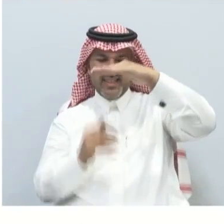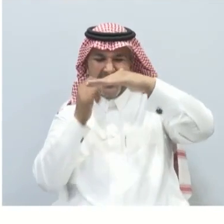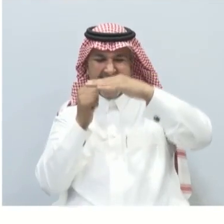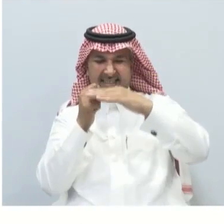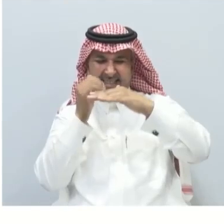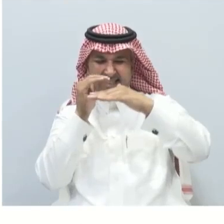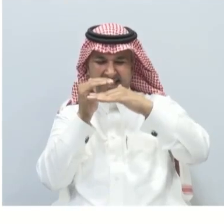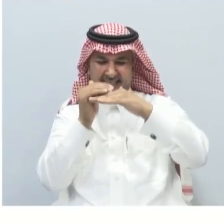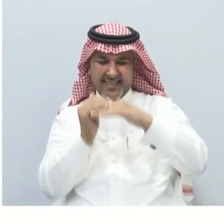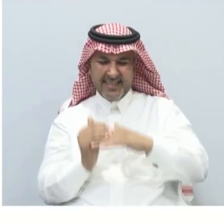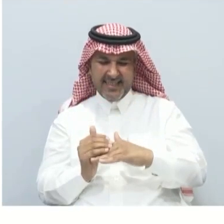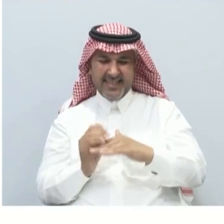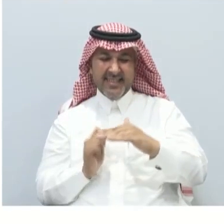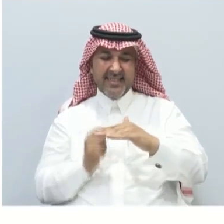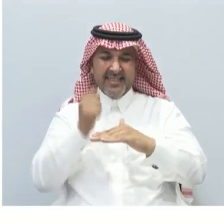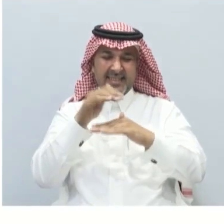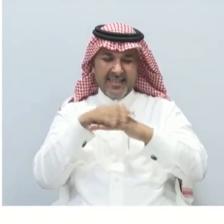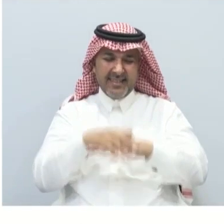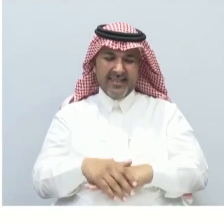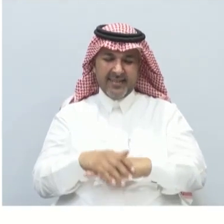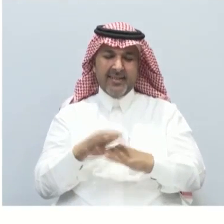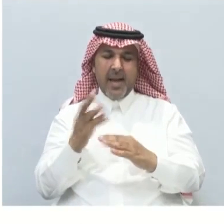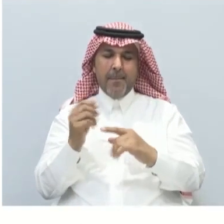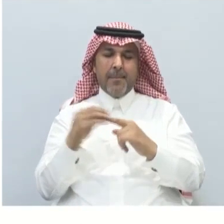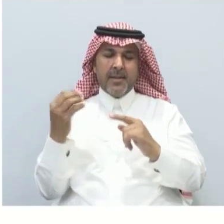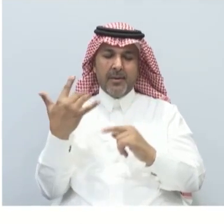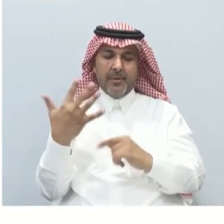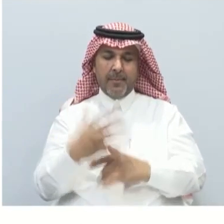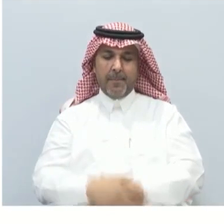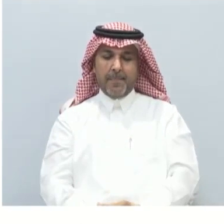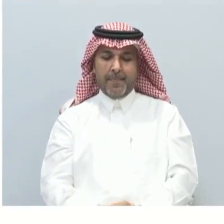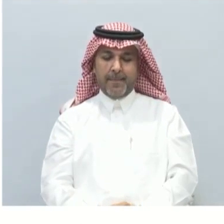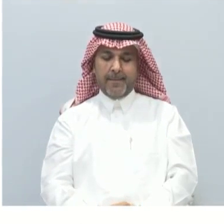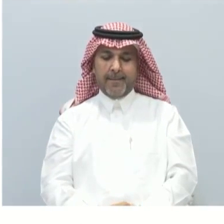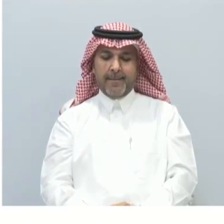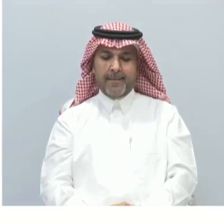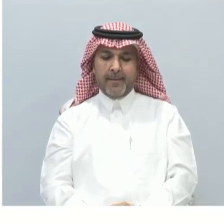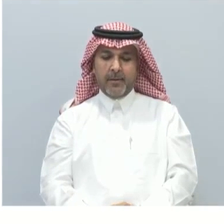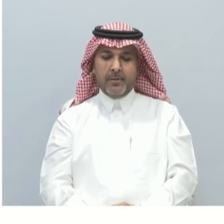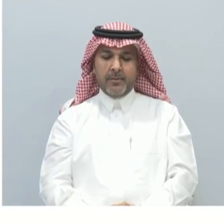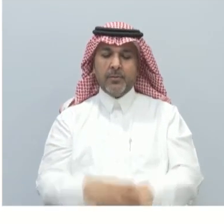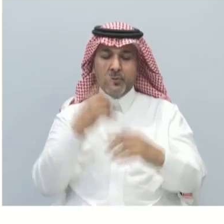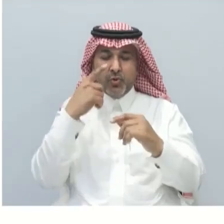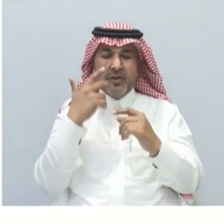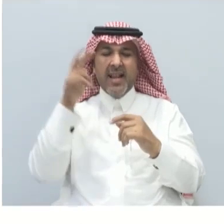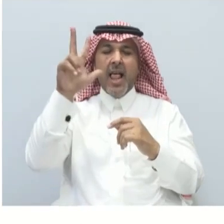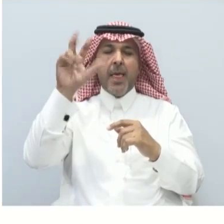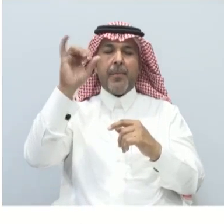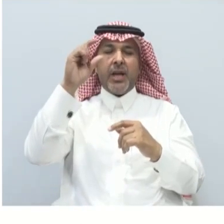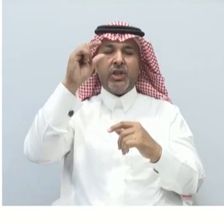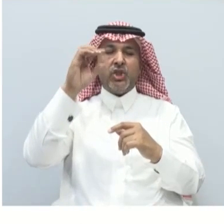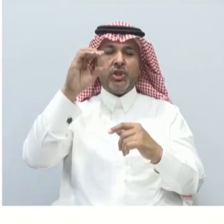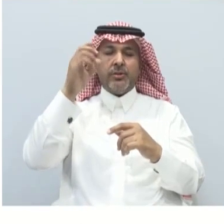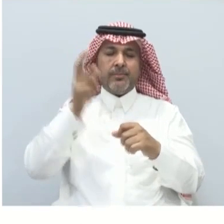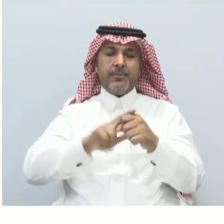بمقدار كم بمقدار خمسه اذا هذه التحويلات اللي صارت لما نجي للمجال الان